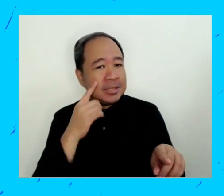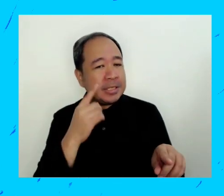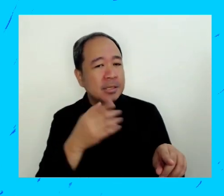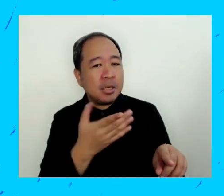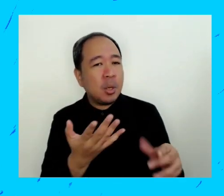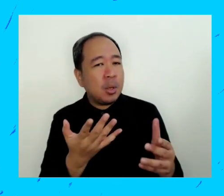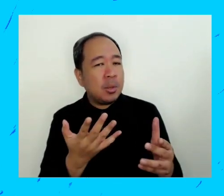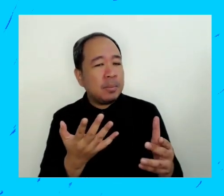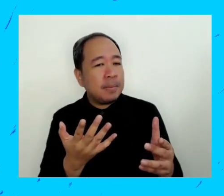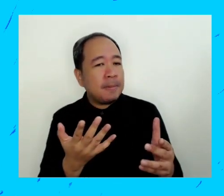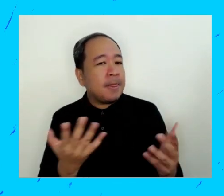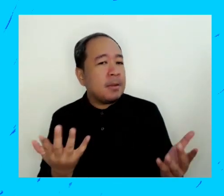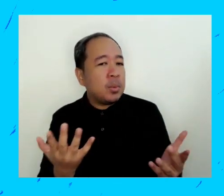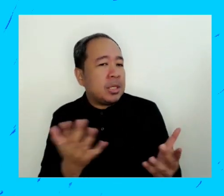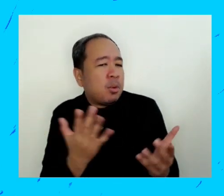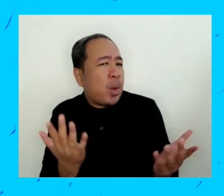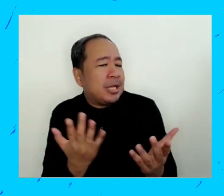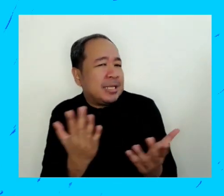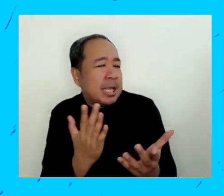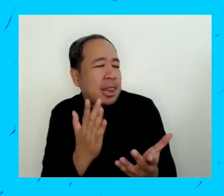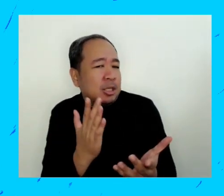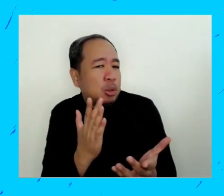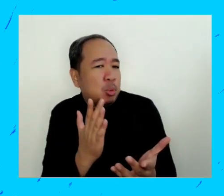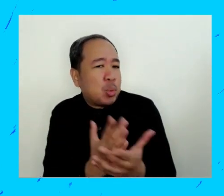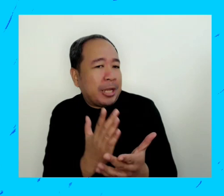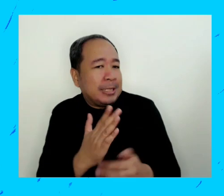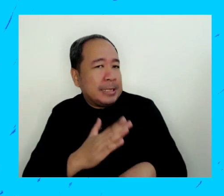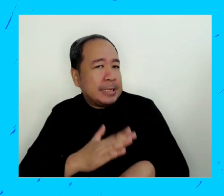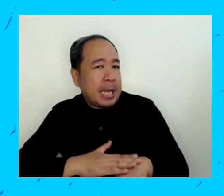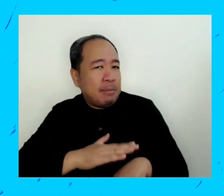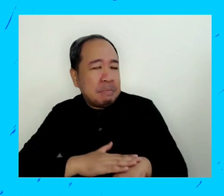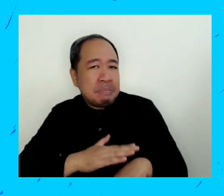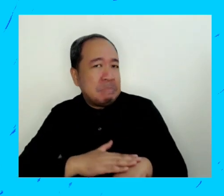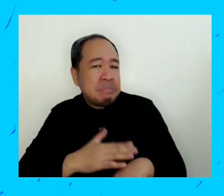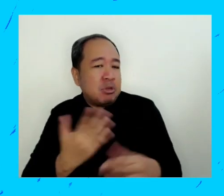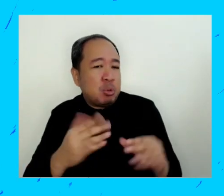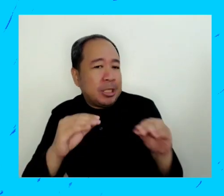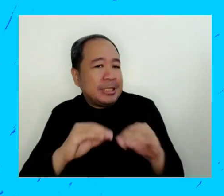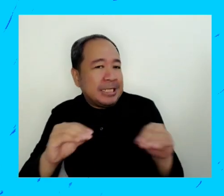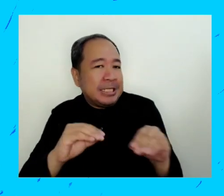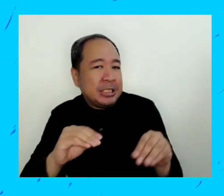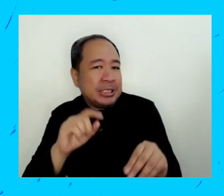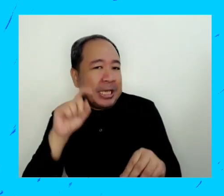Quel est le bon moment de proposer l'éducation sexuelle aux